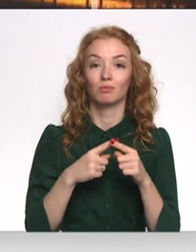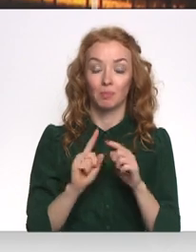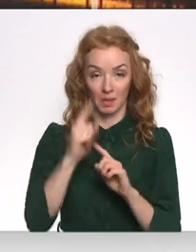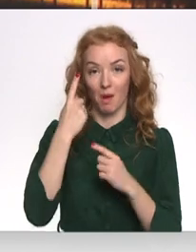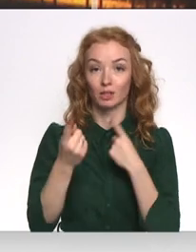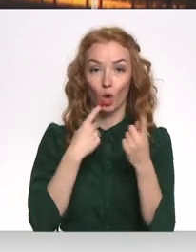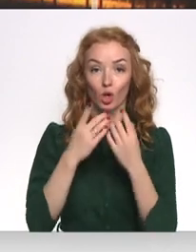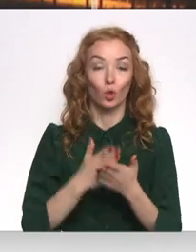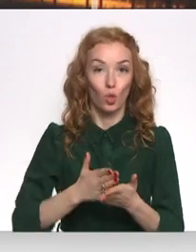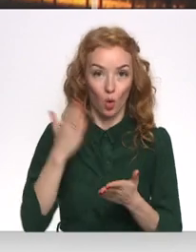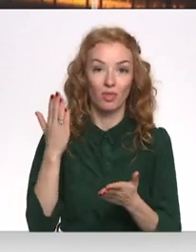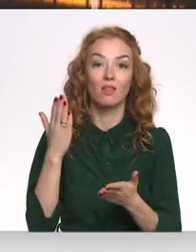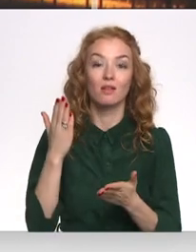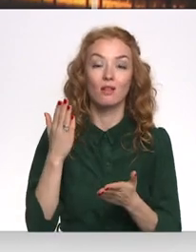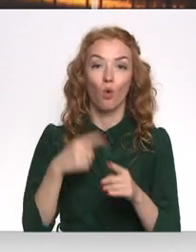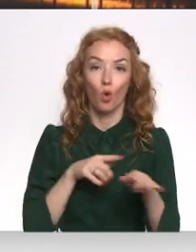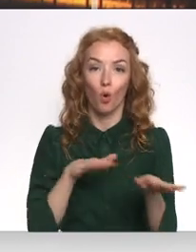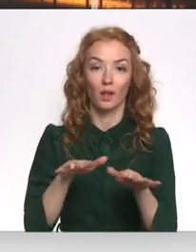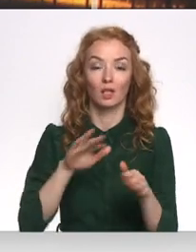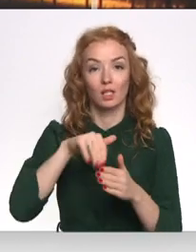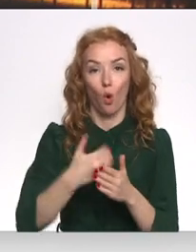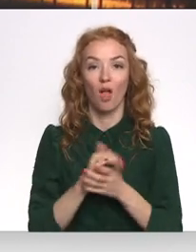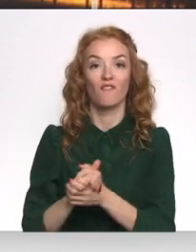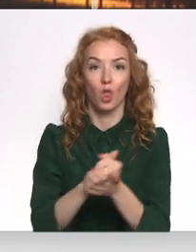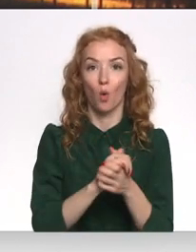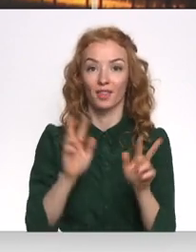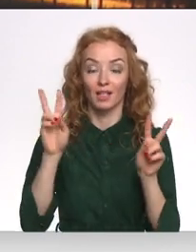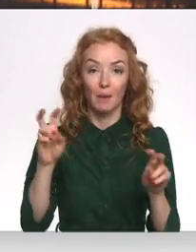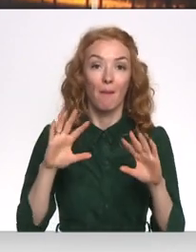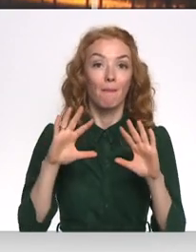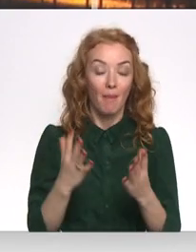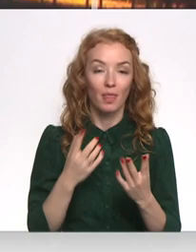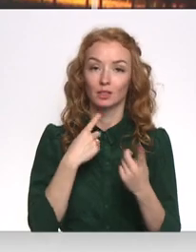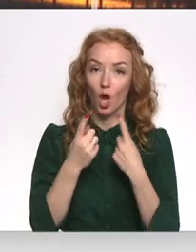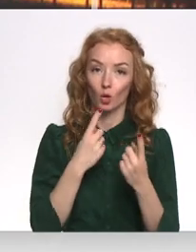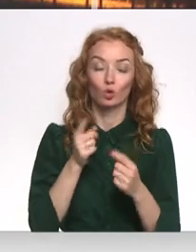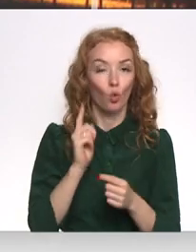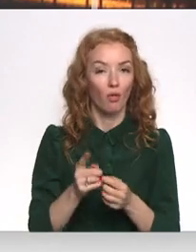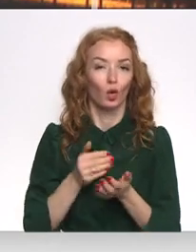sarunām, kuras noritējušas un organizējušas. Tās ir jaunā vienotība, tātad, bet kā jau dzirdējām, sarunas noteikti turpināsies.